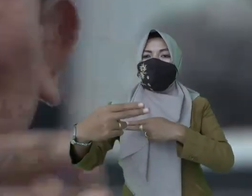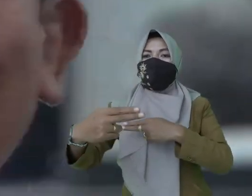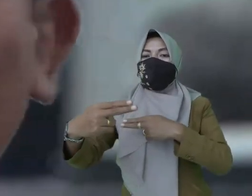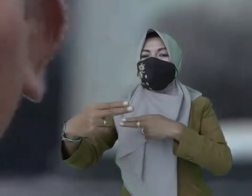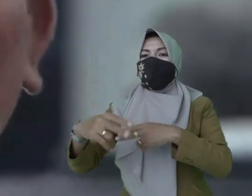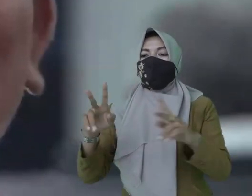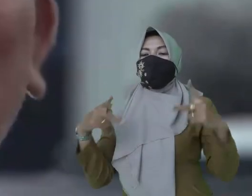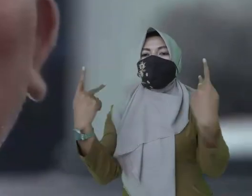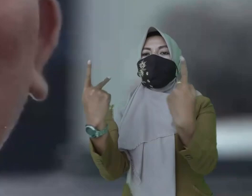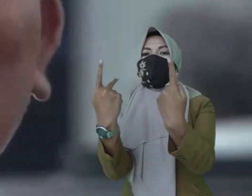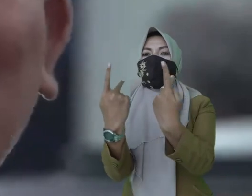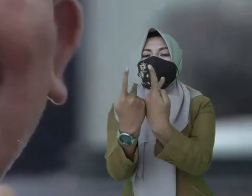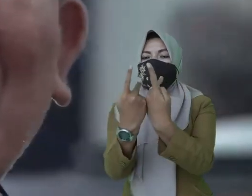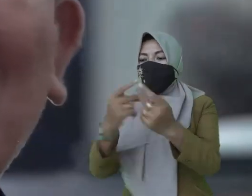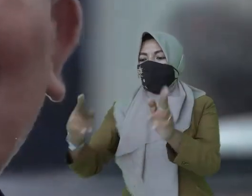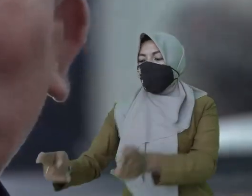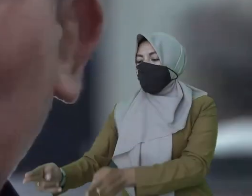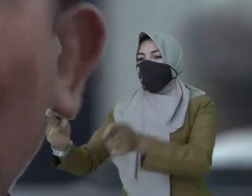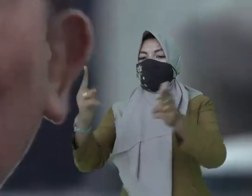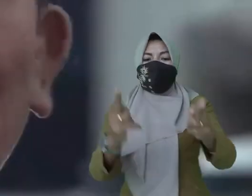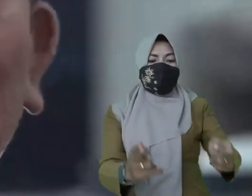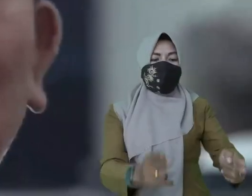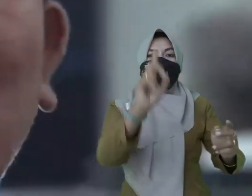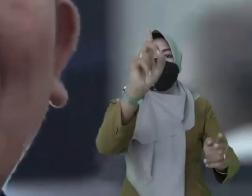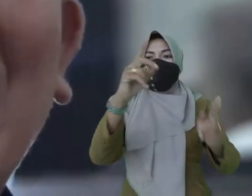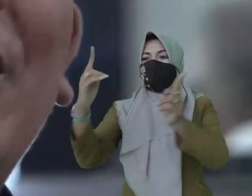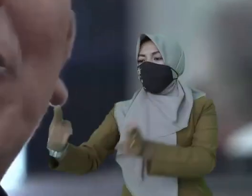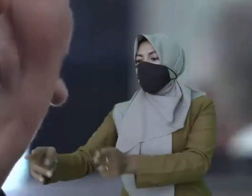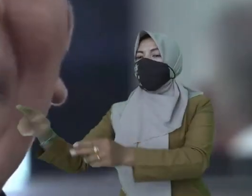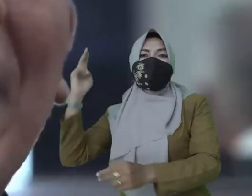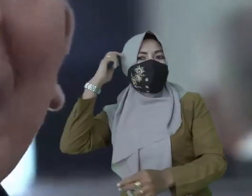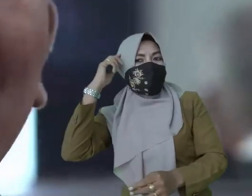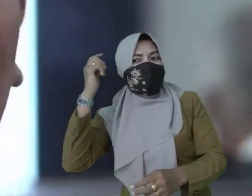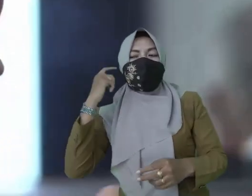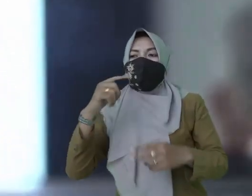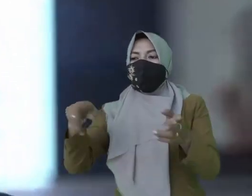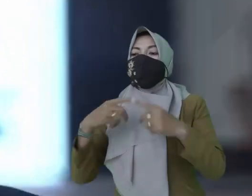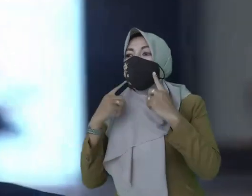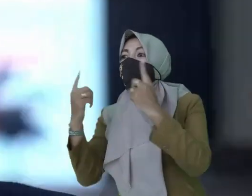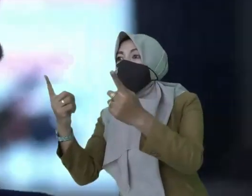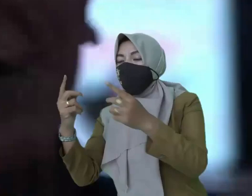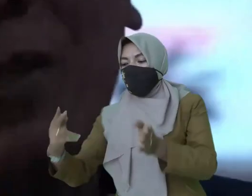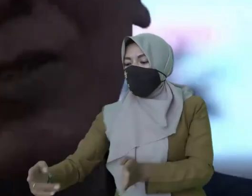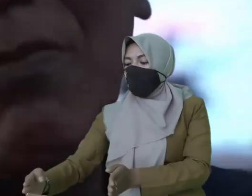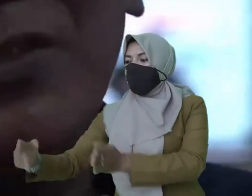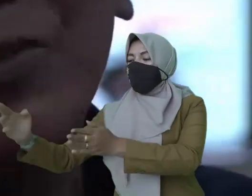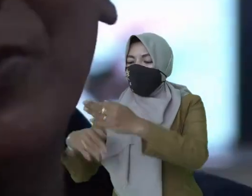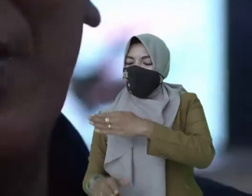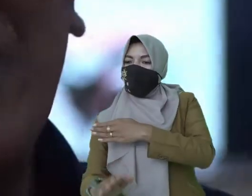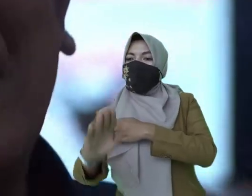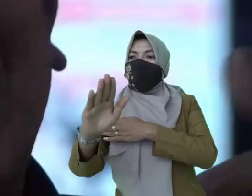Nah, menjaga jarak dia. Jadi kelasnya kalau bisa bangku kursi duduk antara anak 1 meter. Nanti kepala sekolah mengatur lagi, mengatur